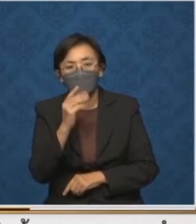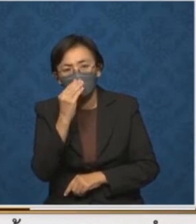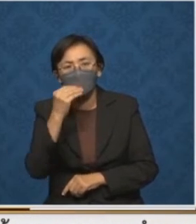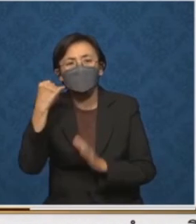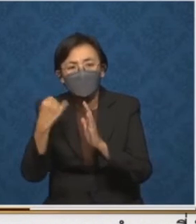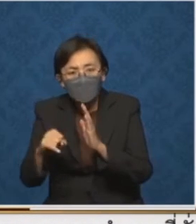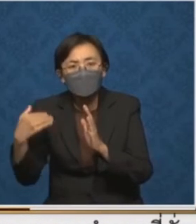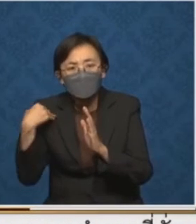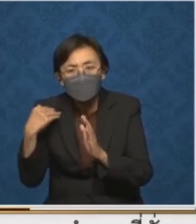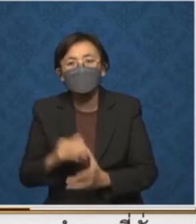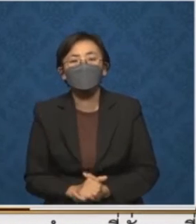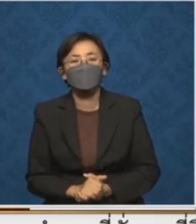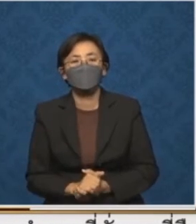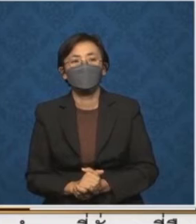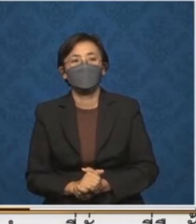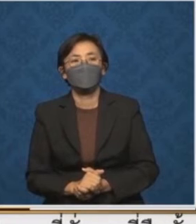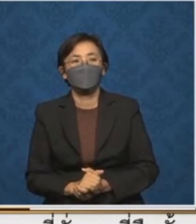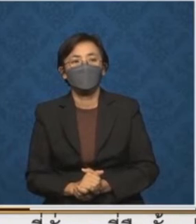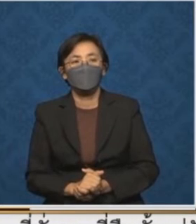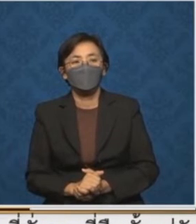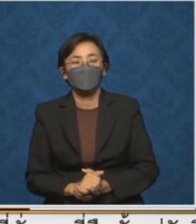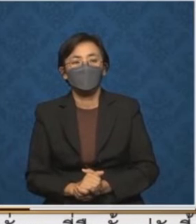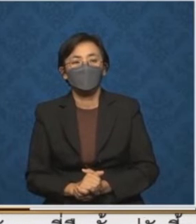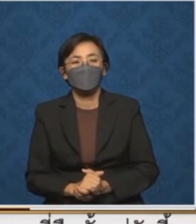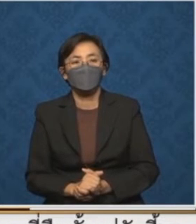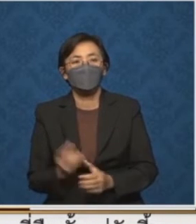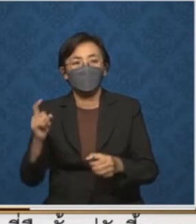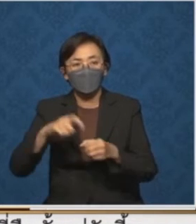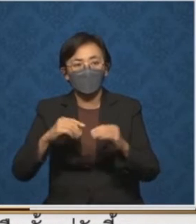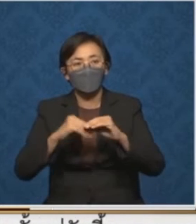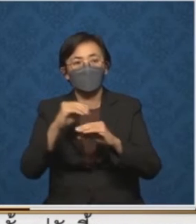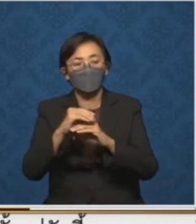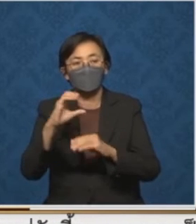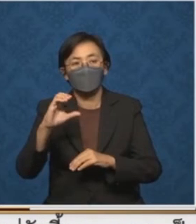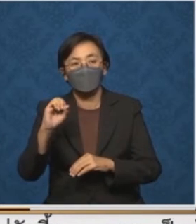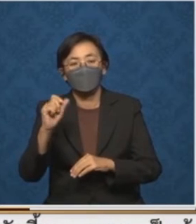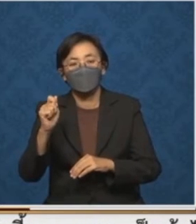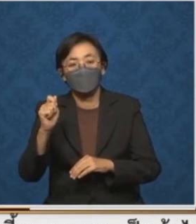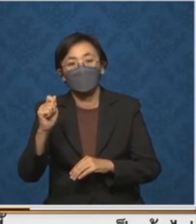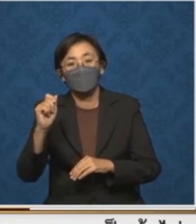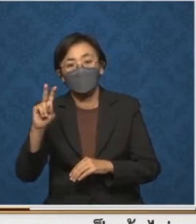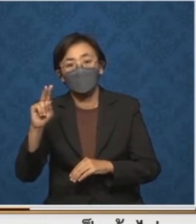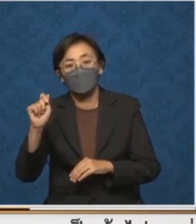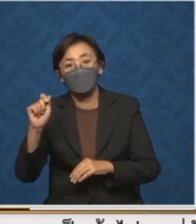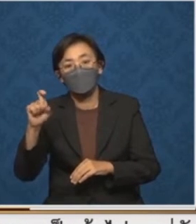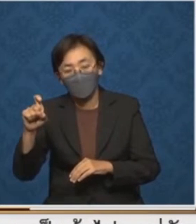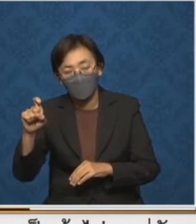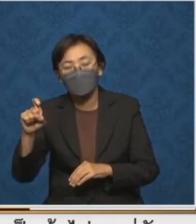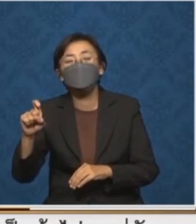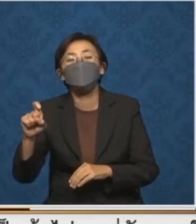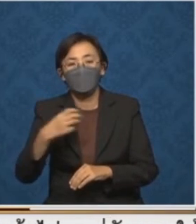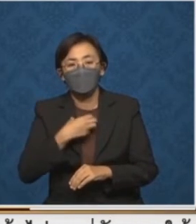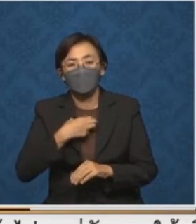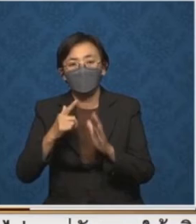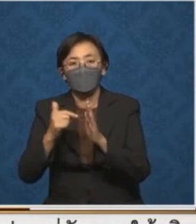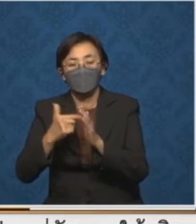โทษนะครับทใช้คววามันประเทศอะไรที่มักิดแง ๆก็คลตั้ง 200 ประ